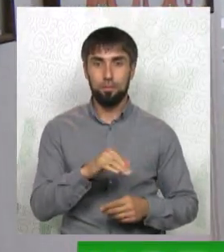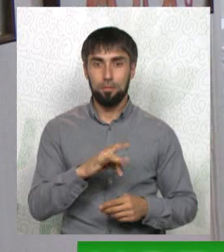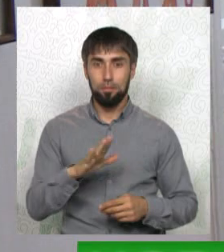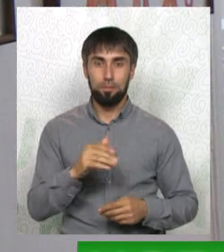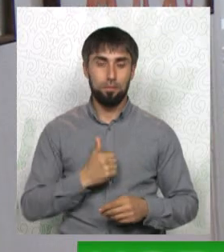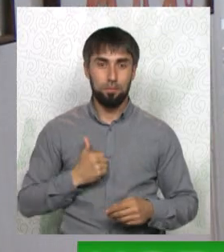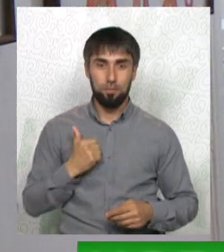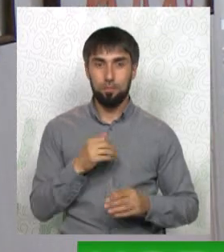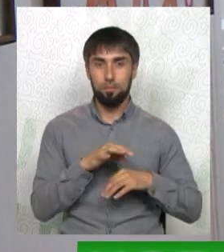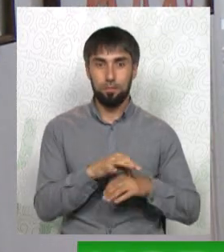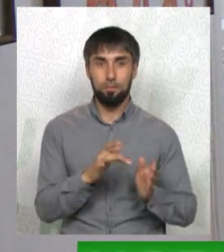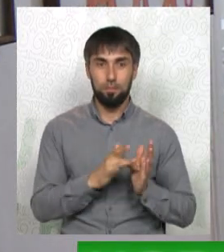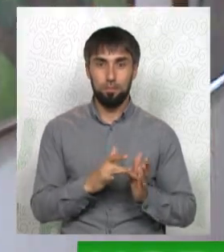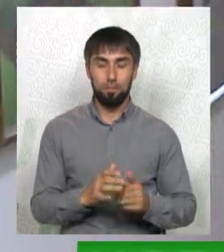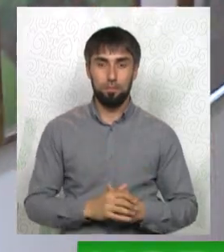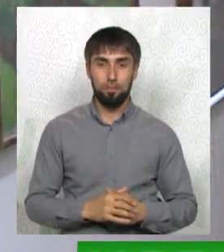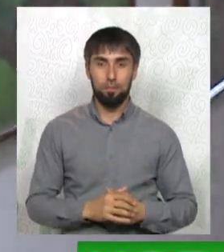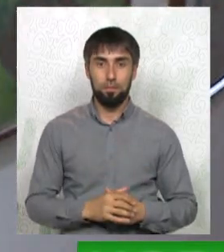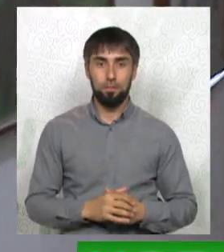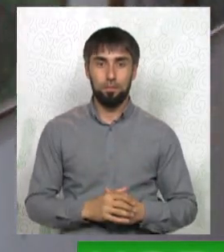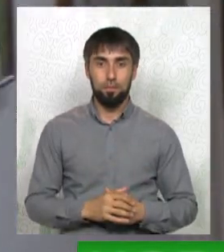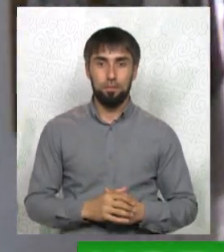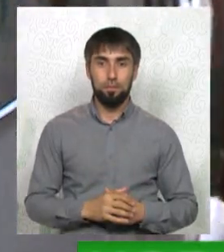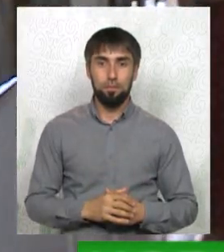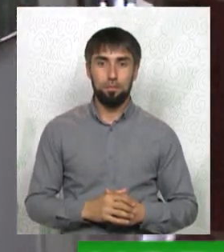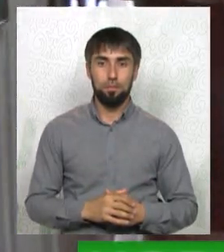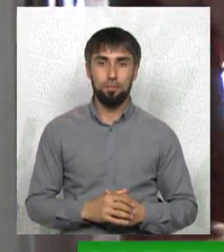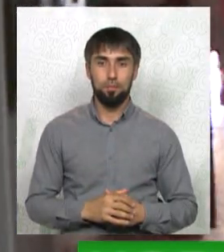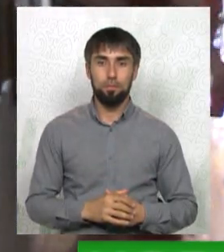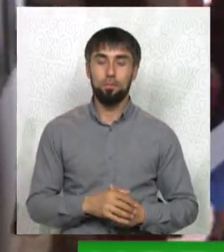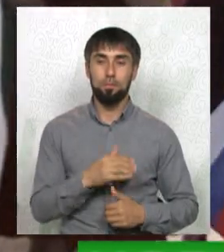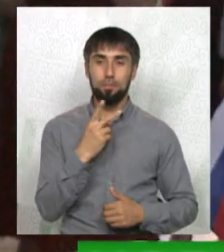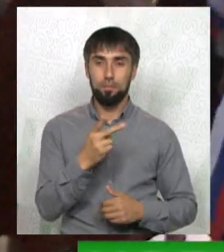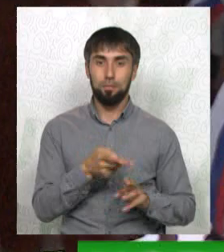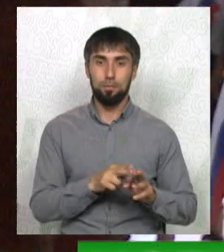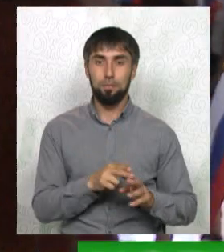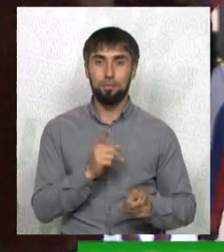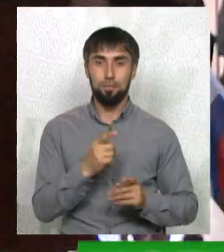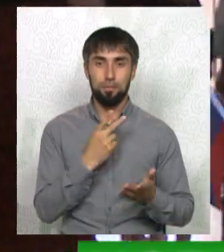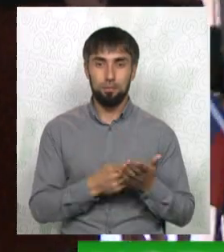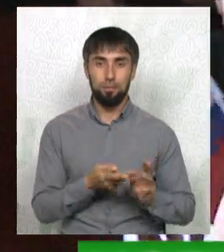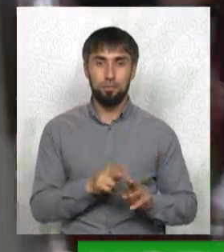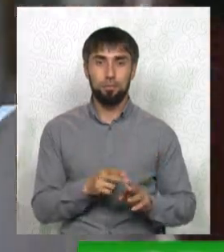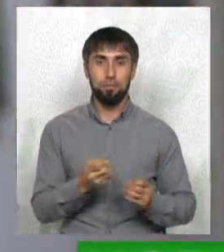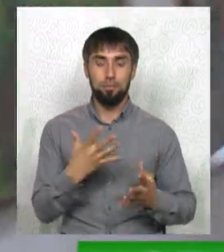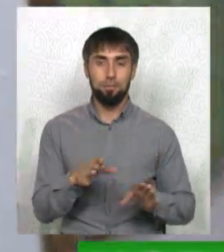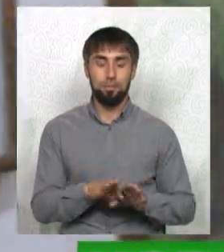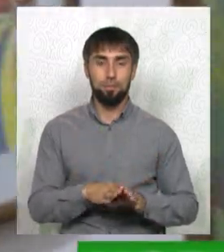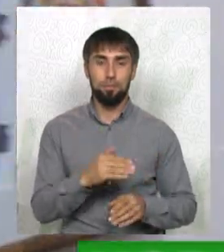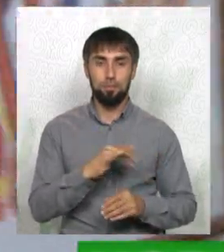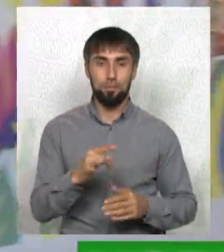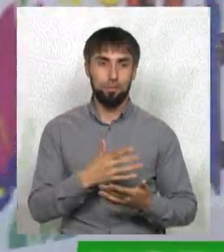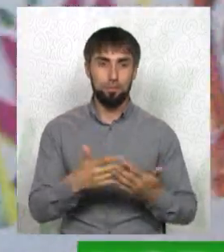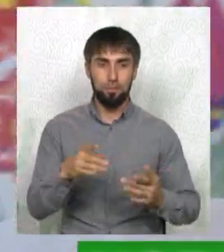Мартазанов с гордостью проводит экскурсию. Матрешка, которая действительно вбирает в себя несколько таких фигур,